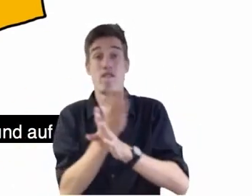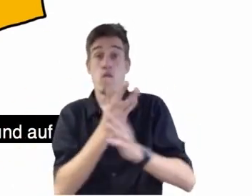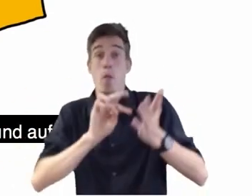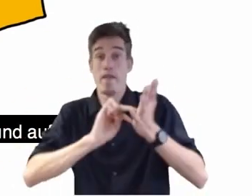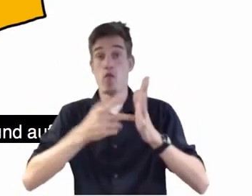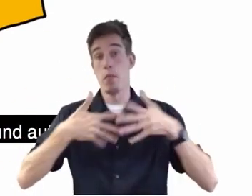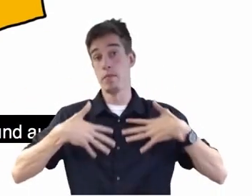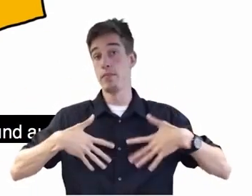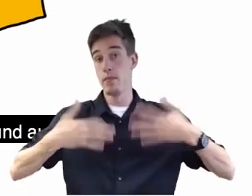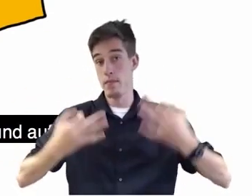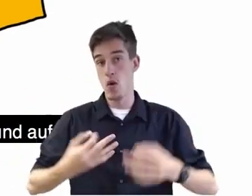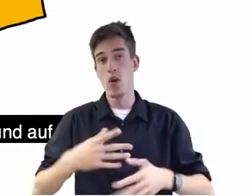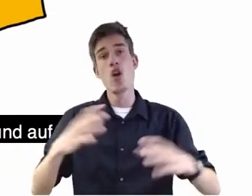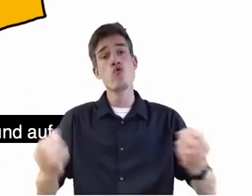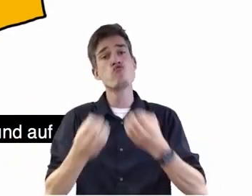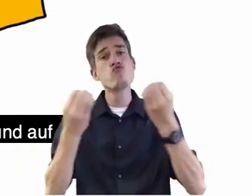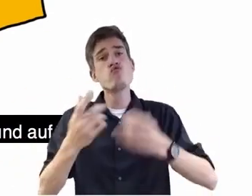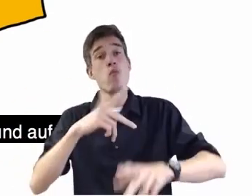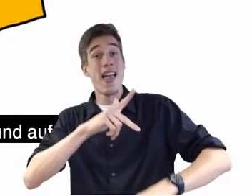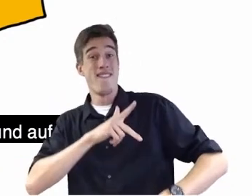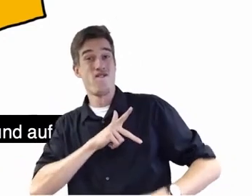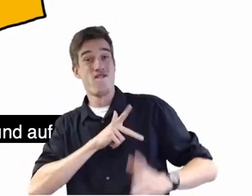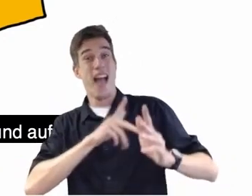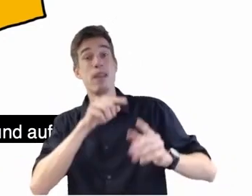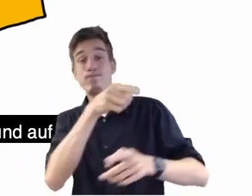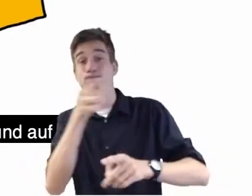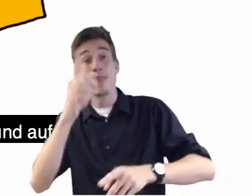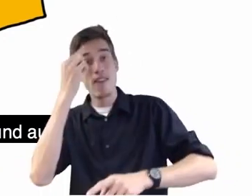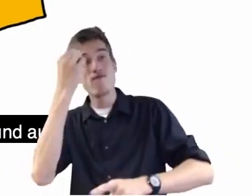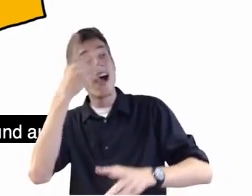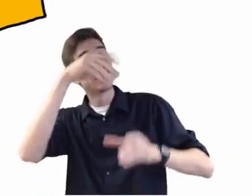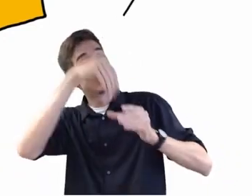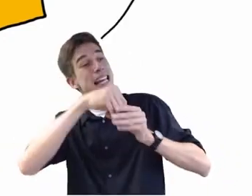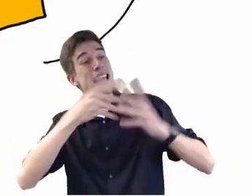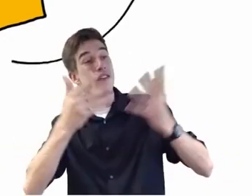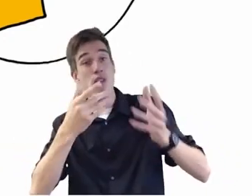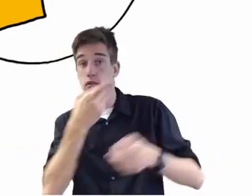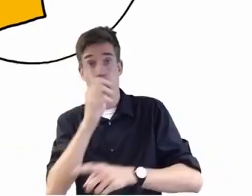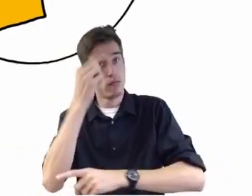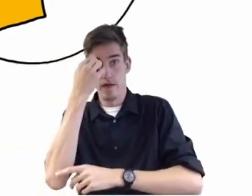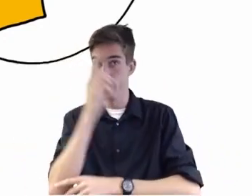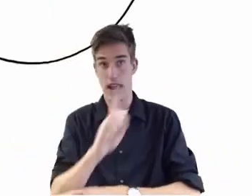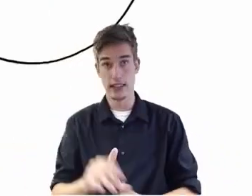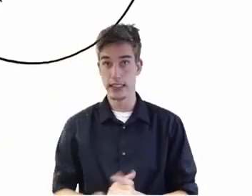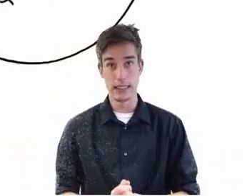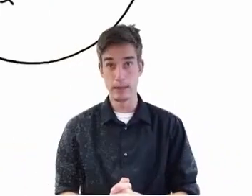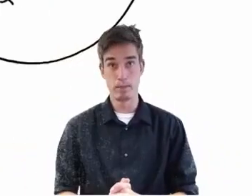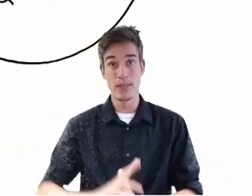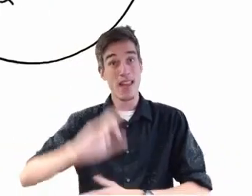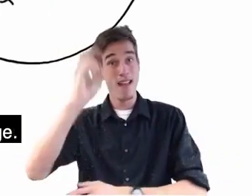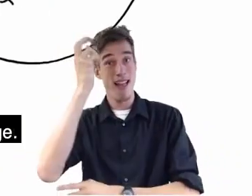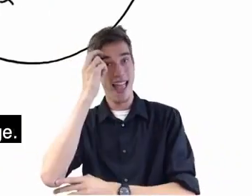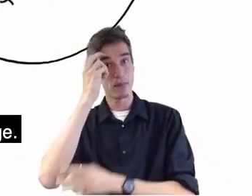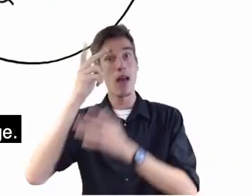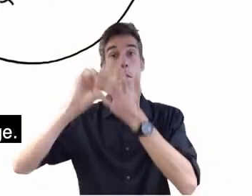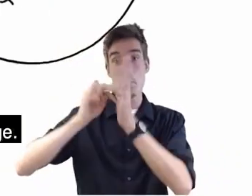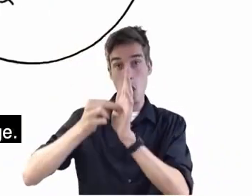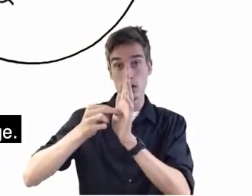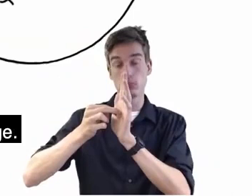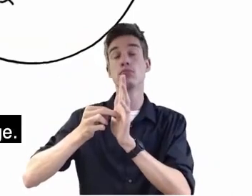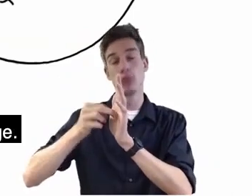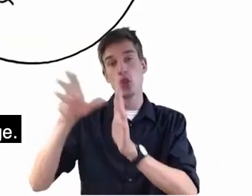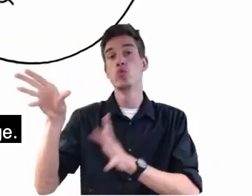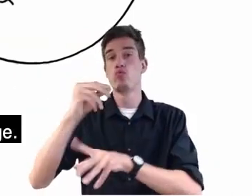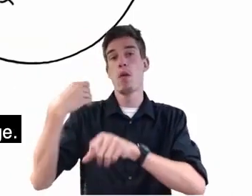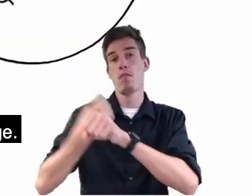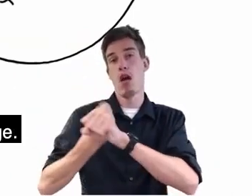übenden erfahren bis zur übung nicht was im drehbuch steht und auf sie zukommt die echten experten und politiker arbeiten eng zusammen